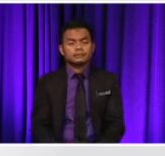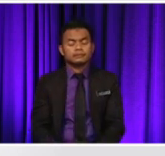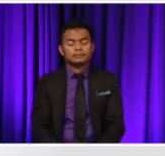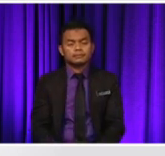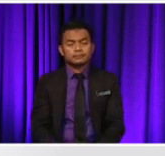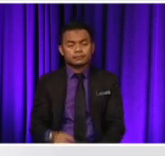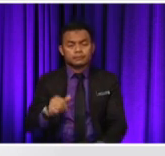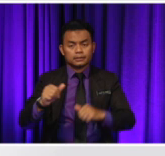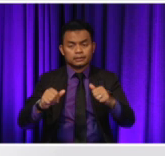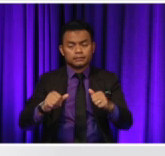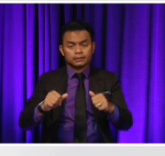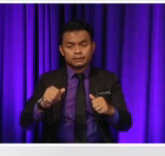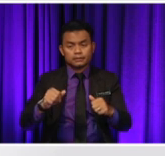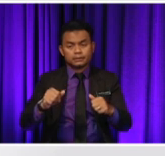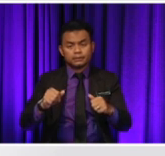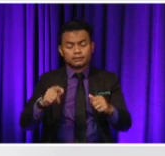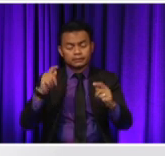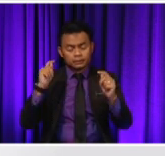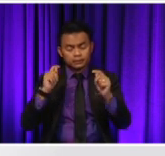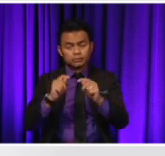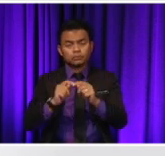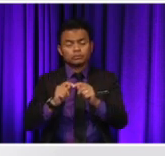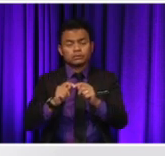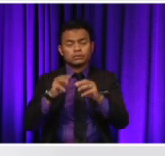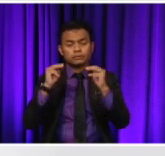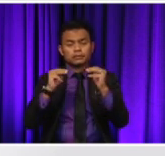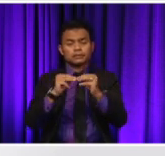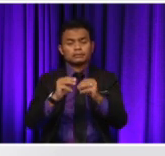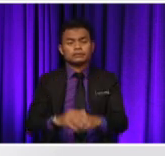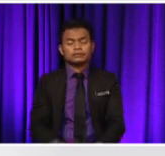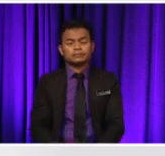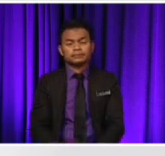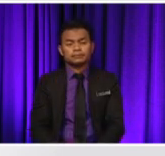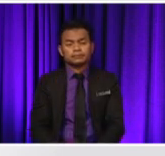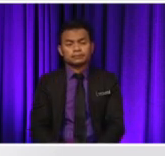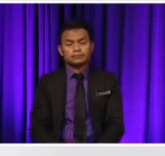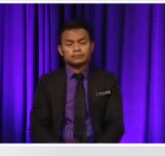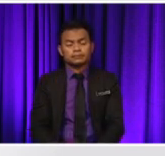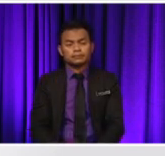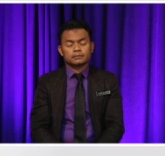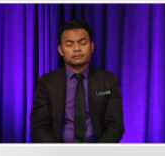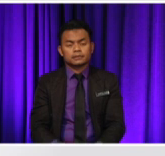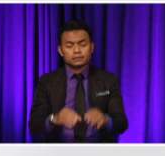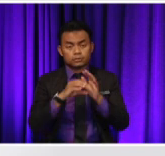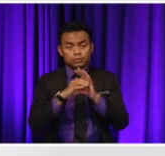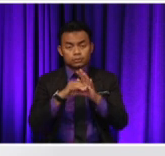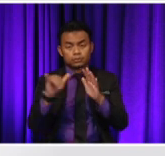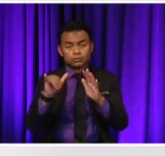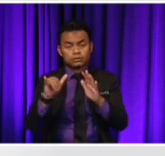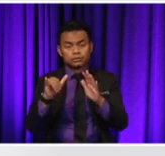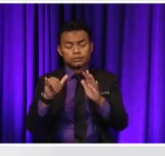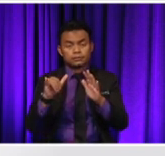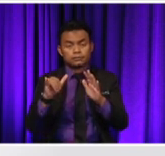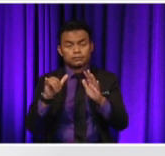yang ingin dicapai dan tindakan yang perlu diambil untuk mencapai matlamer organisasi contohnya pihak pengurusan